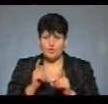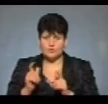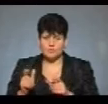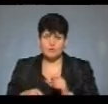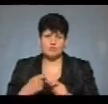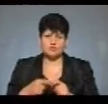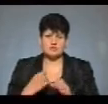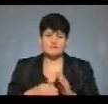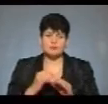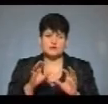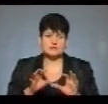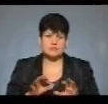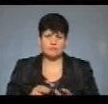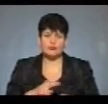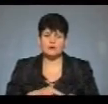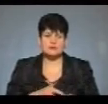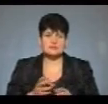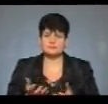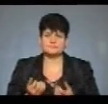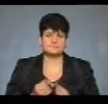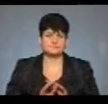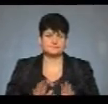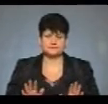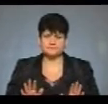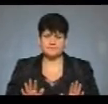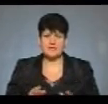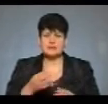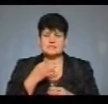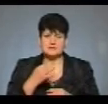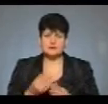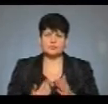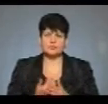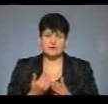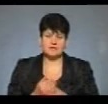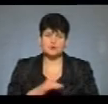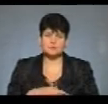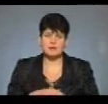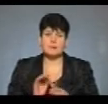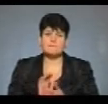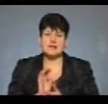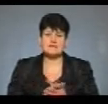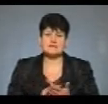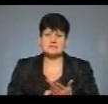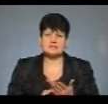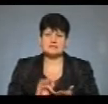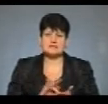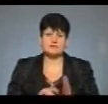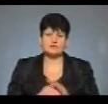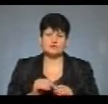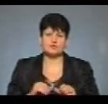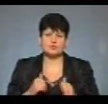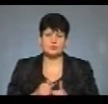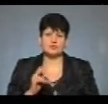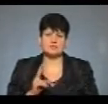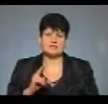порушення виборчого законодавства до поліції не надходило. Як повідомив новинам Суспільного прес-секретар Центральної виборчої комісії Костянтин